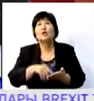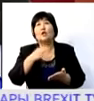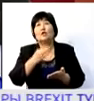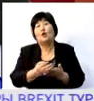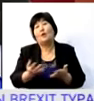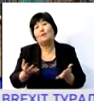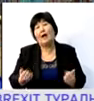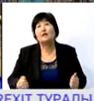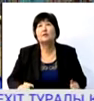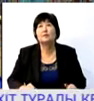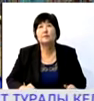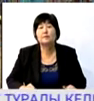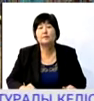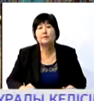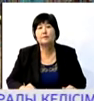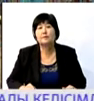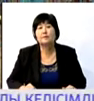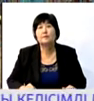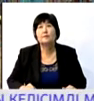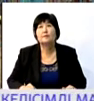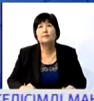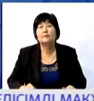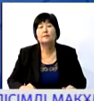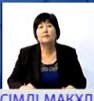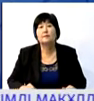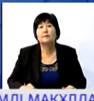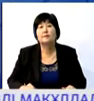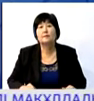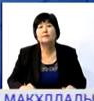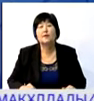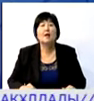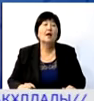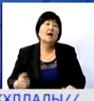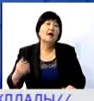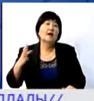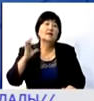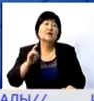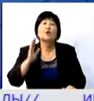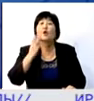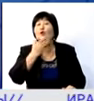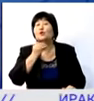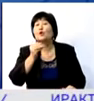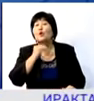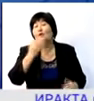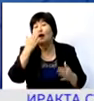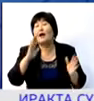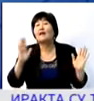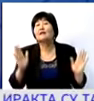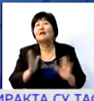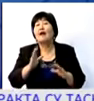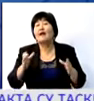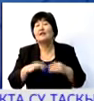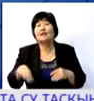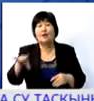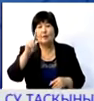Әділжан Бердібек, Алмат Меңдібаев, Досхан Сәтбай, Қызылорда телеарнасы. Сыр сұлуы халықтық ән би ансамблін білмейтін адам кем